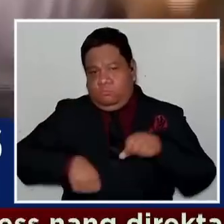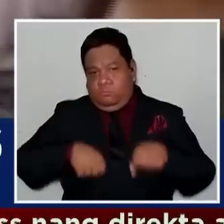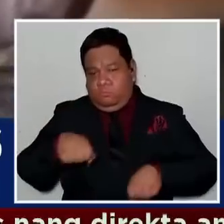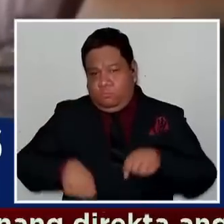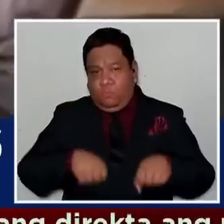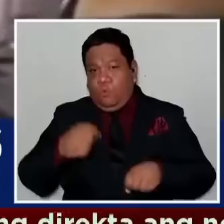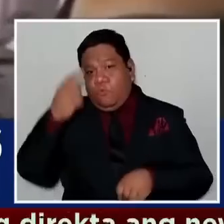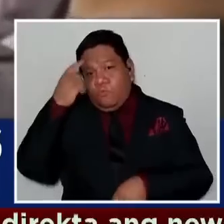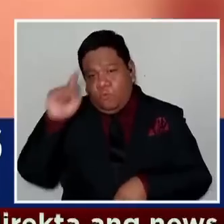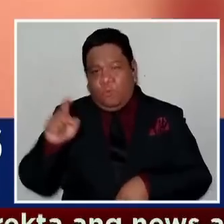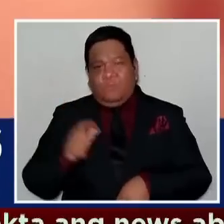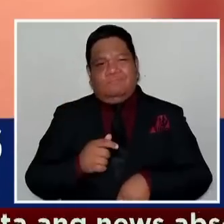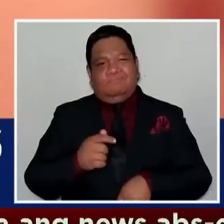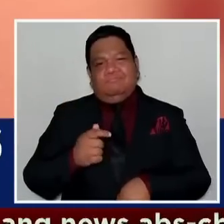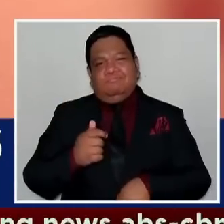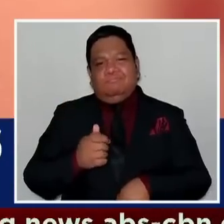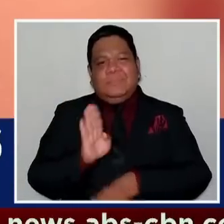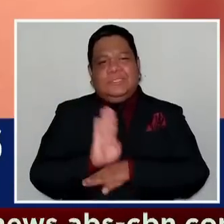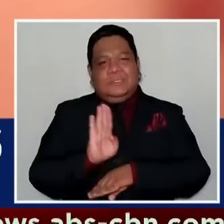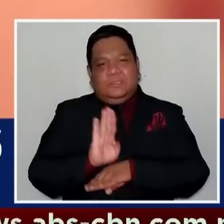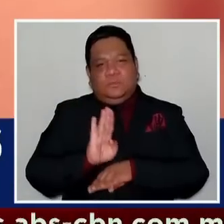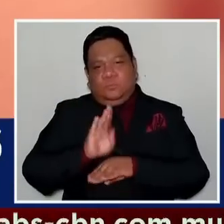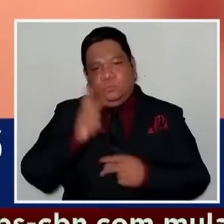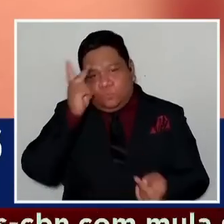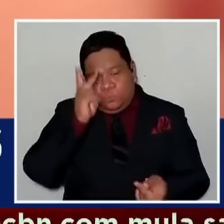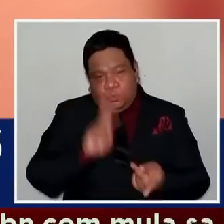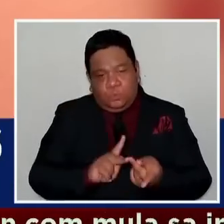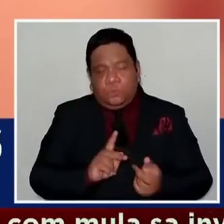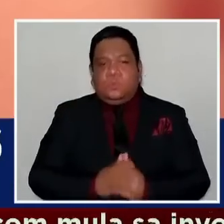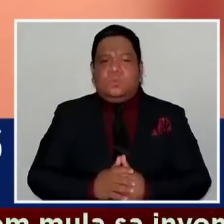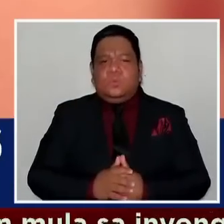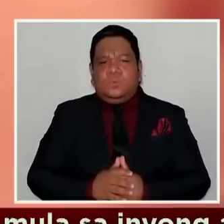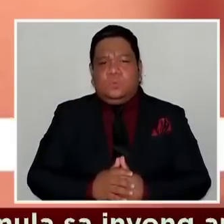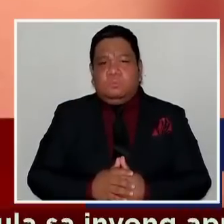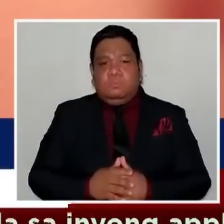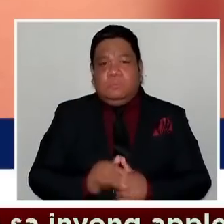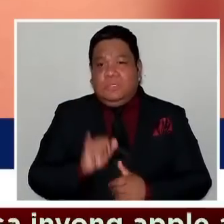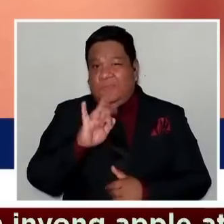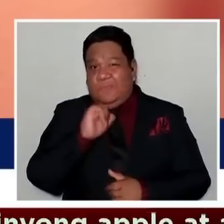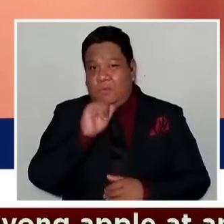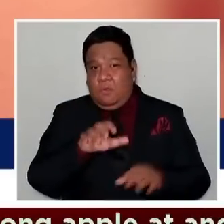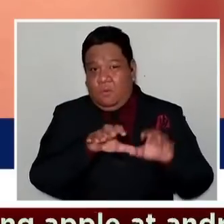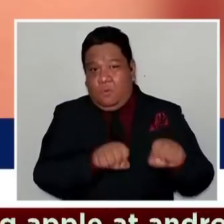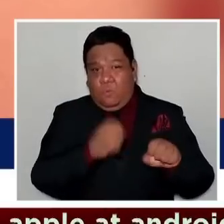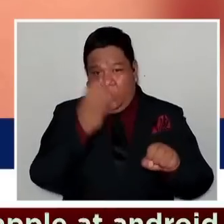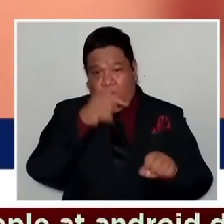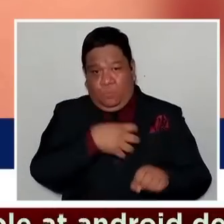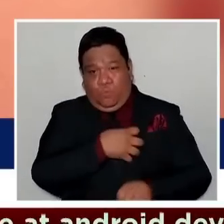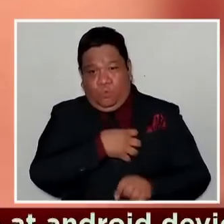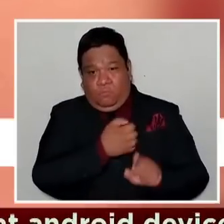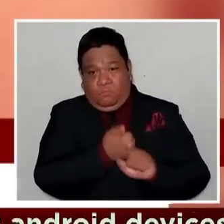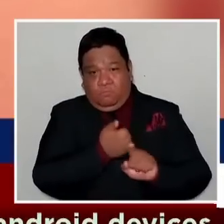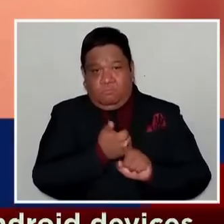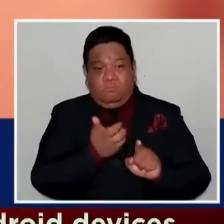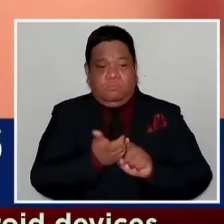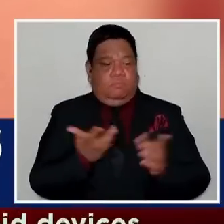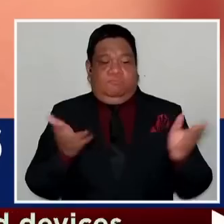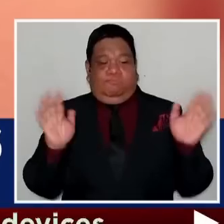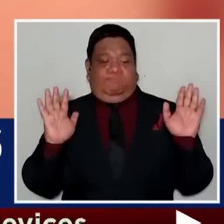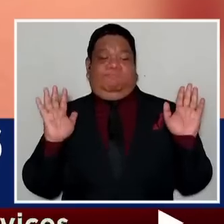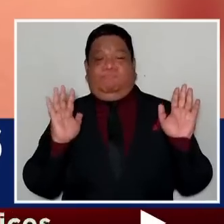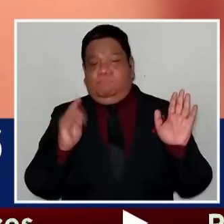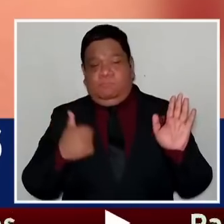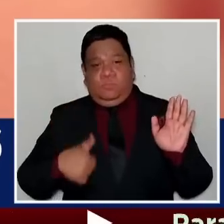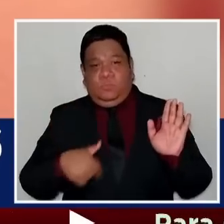commercial purposes. Mm-hmm. So, kung hindi man siya inuhuli dahil pulis siya doon, hindi na po natin ano po yun.